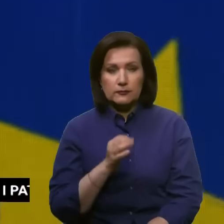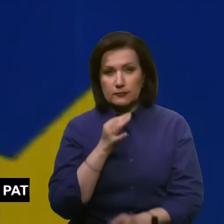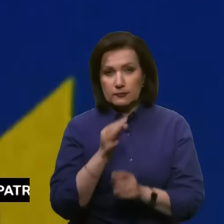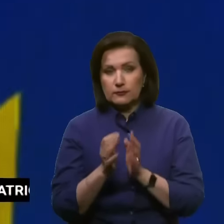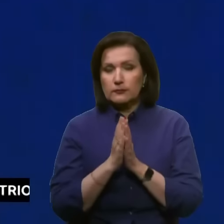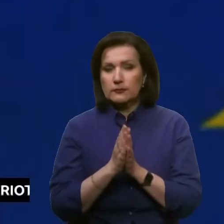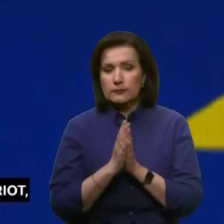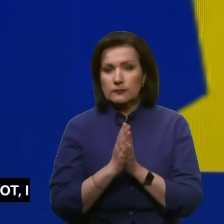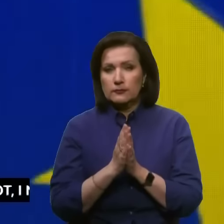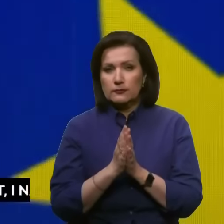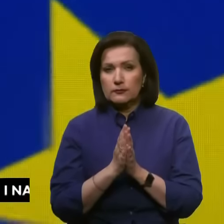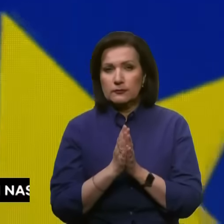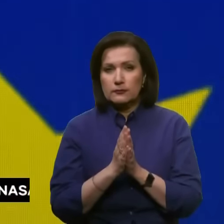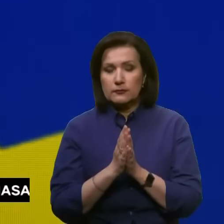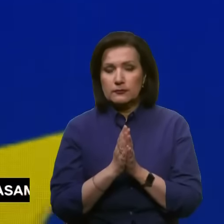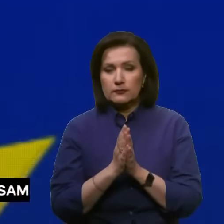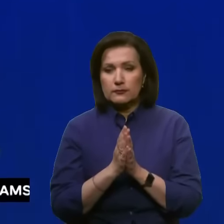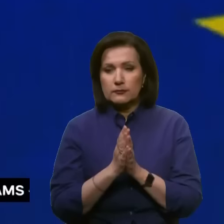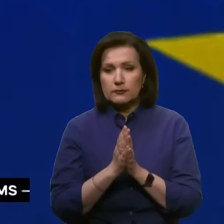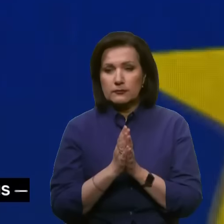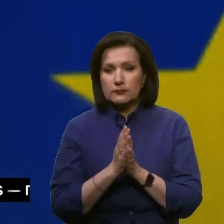Скажіть мені, будь ласка,